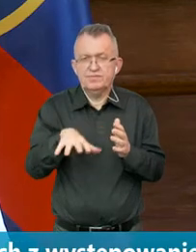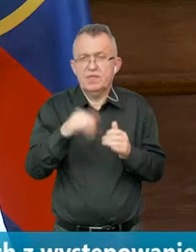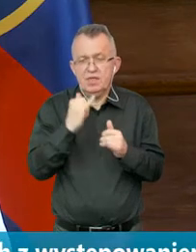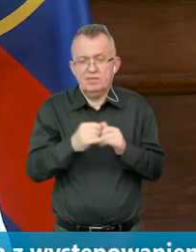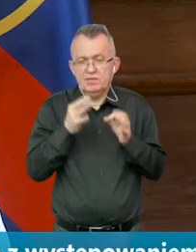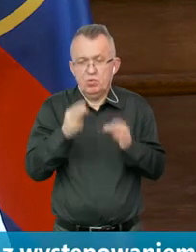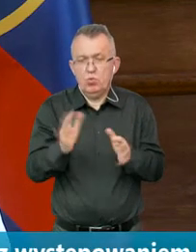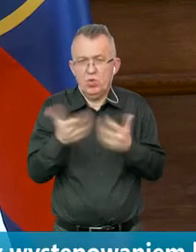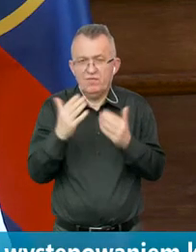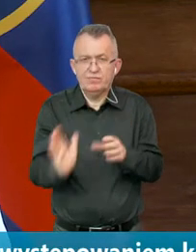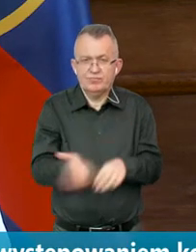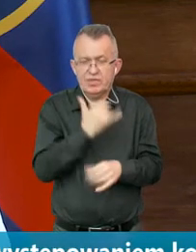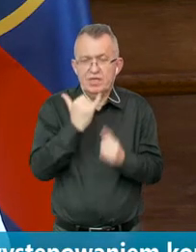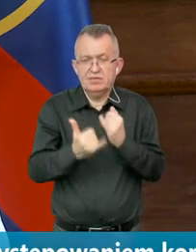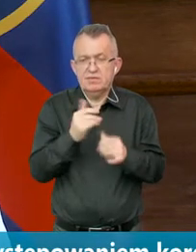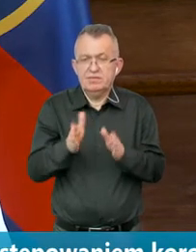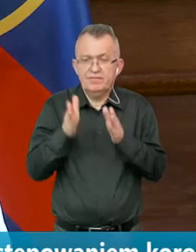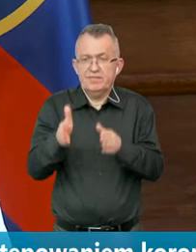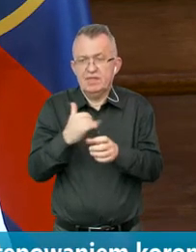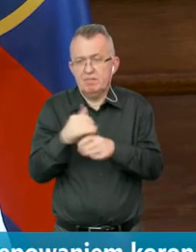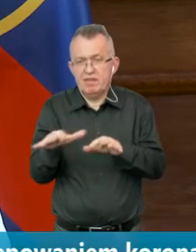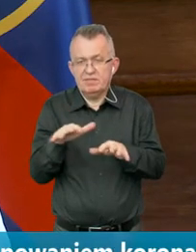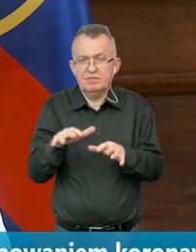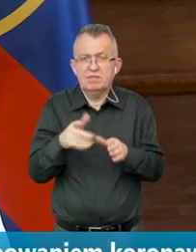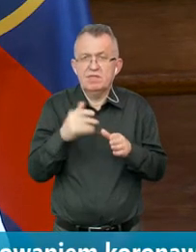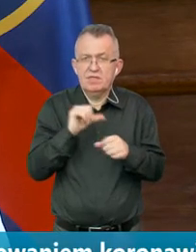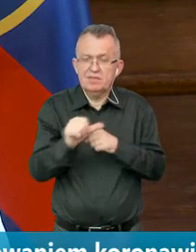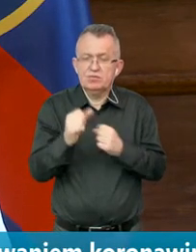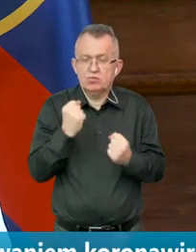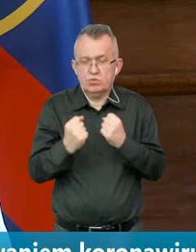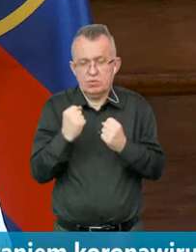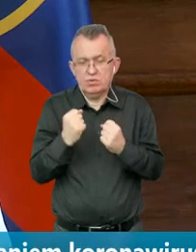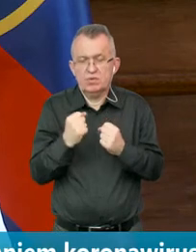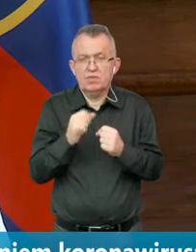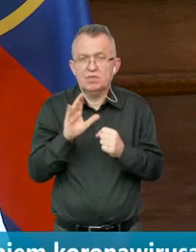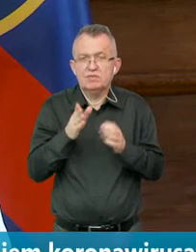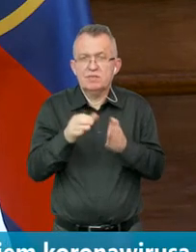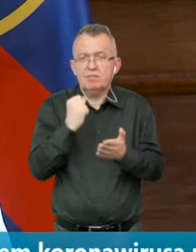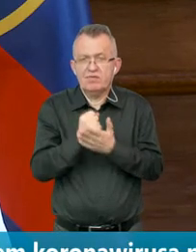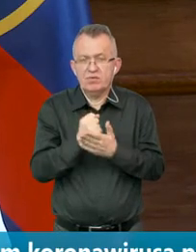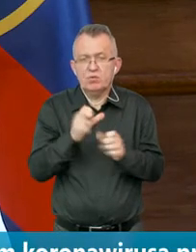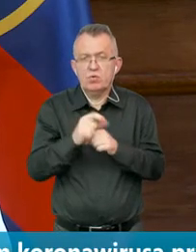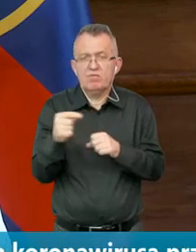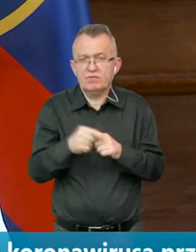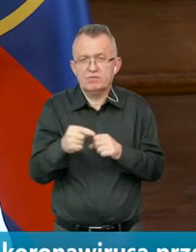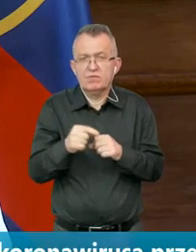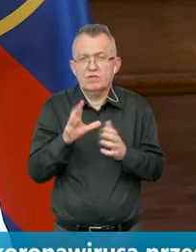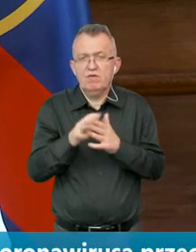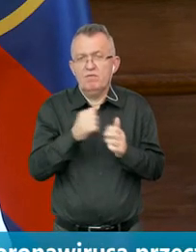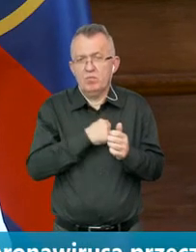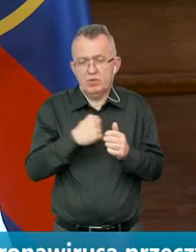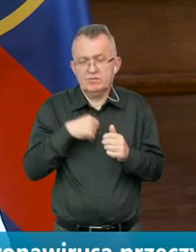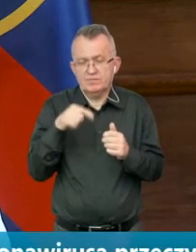wraki jest łatwo usunąć. Jeżeli stoją w innych miejscach, jest to trochę trudniejsze. To jest kwestia regulacji prawnych, które obowiązują w Polsce,